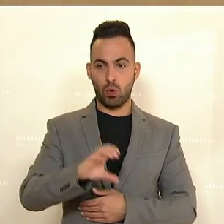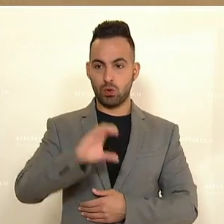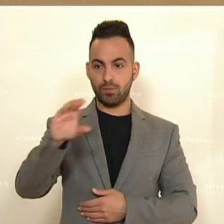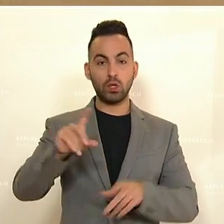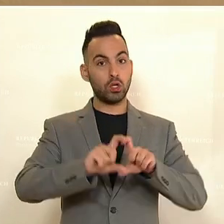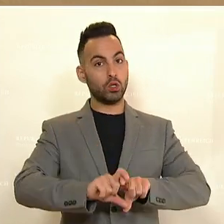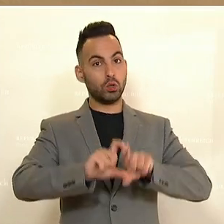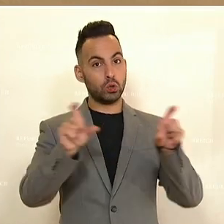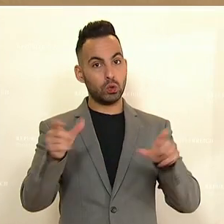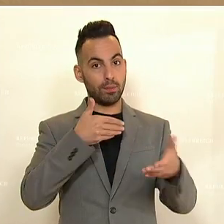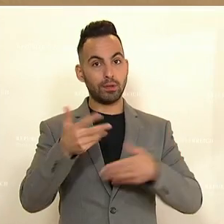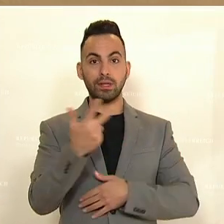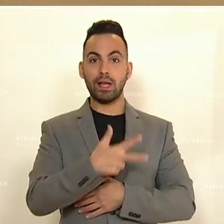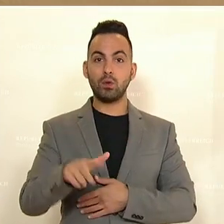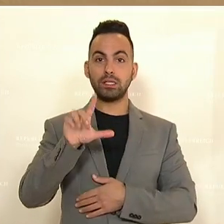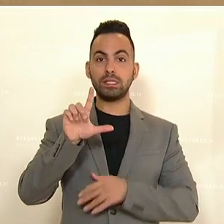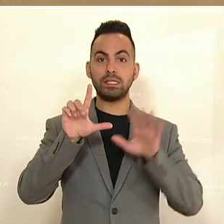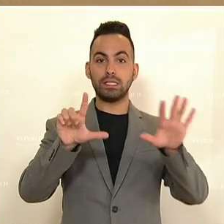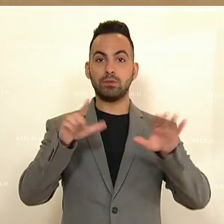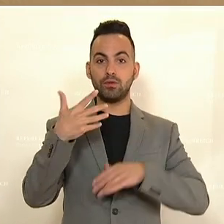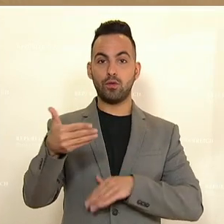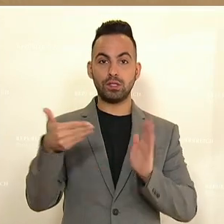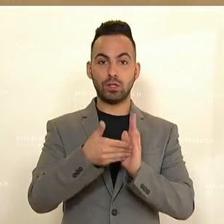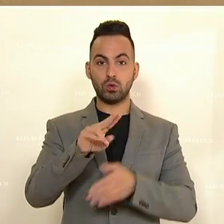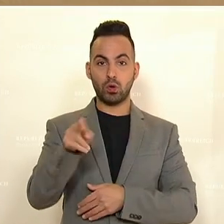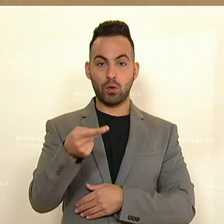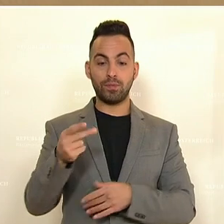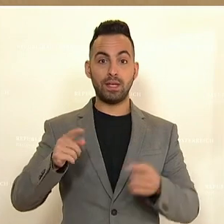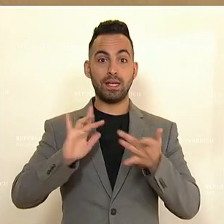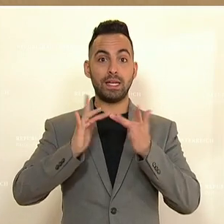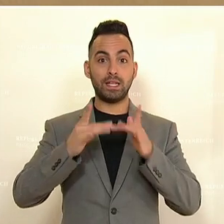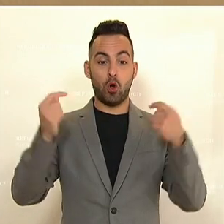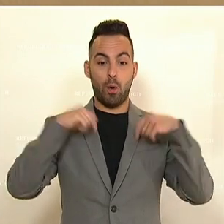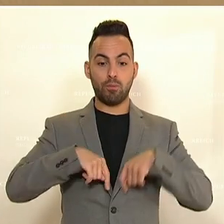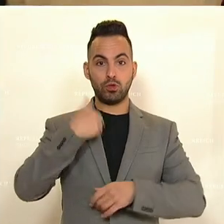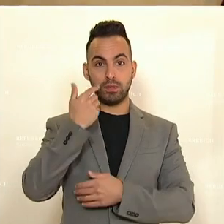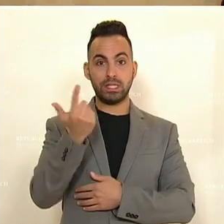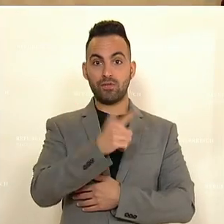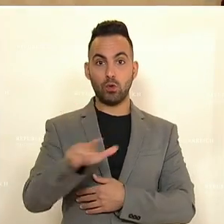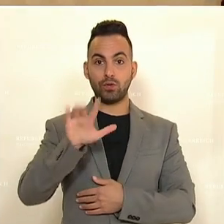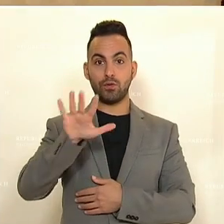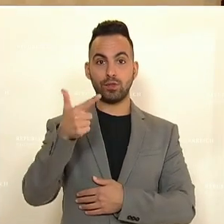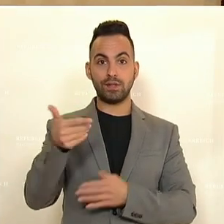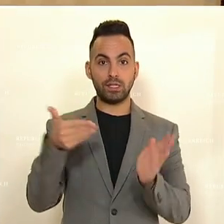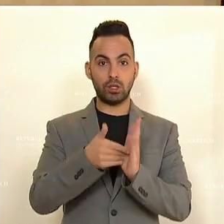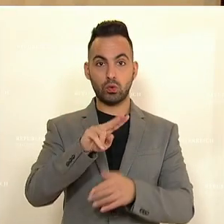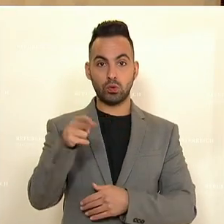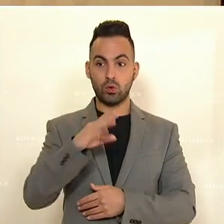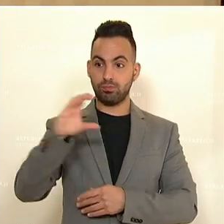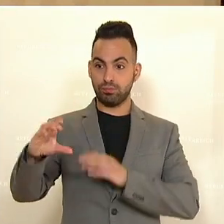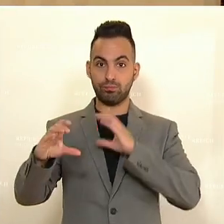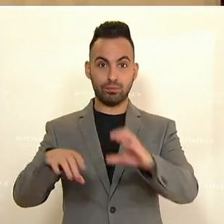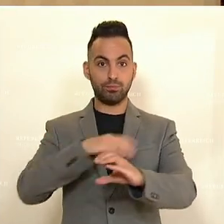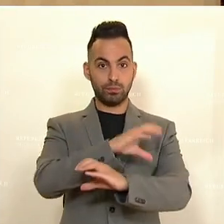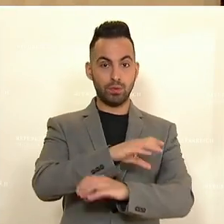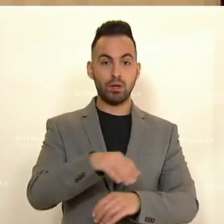Schuldnerberatung 357.000 Euro, der Internetombudsmann 225.000 Euro und wie gesagt